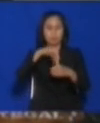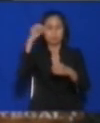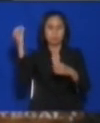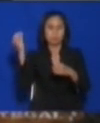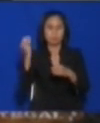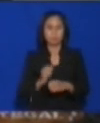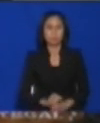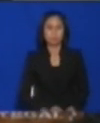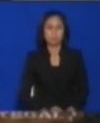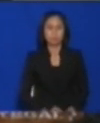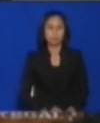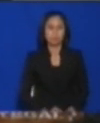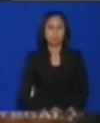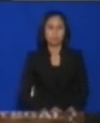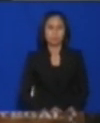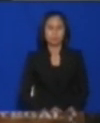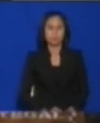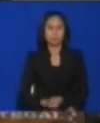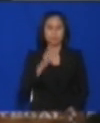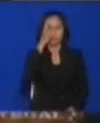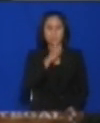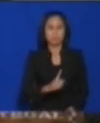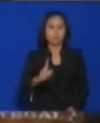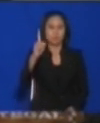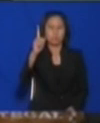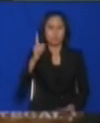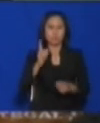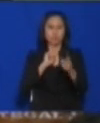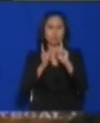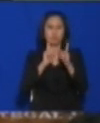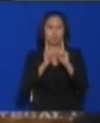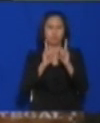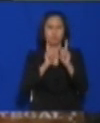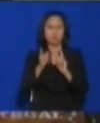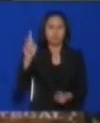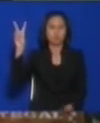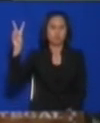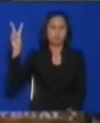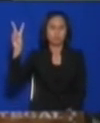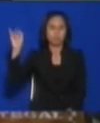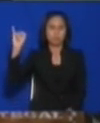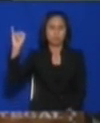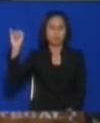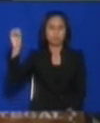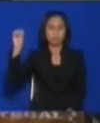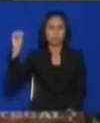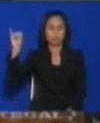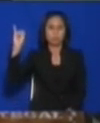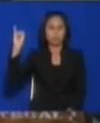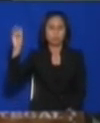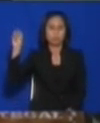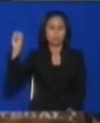dengan tujuan utama menyimak dari para calon yang akan menyampaikan visi dan